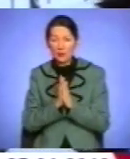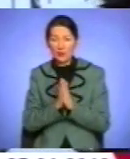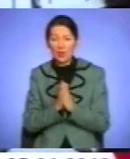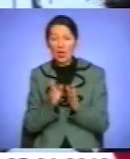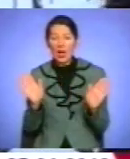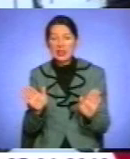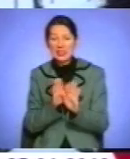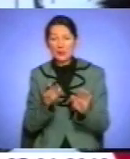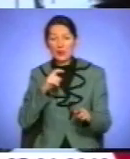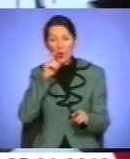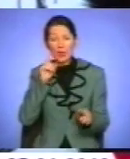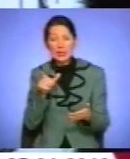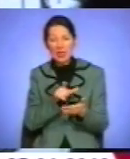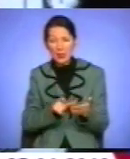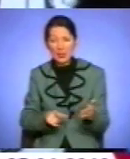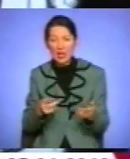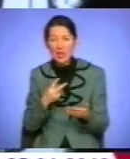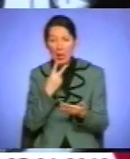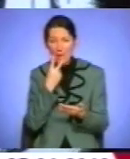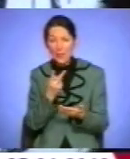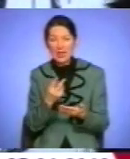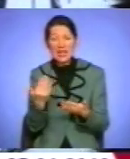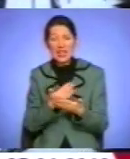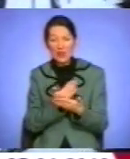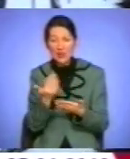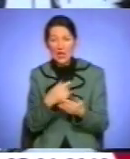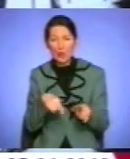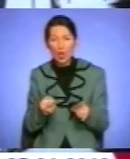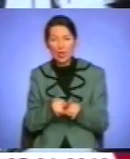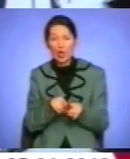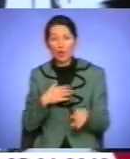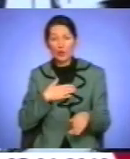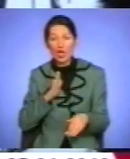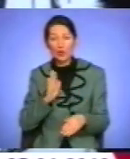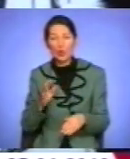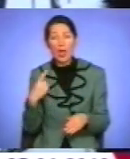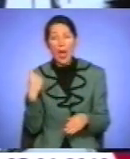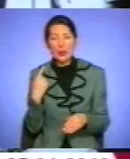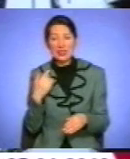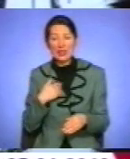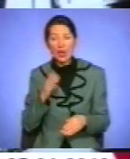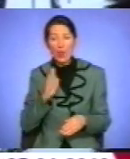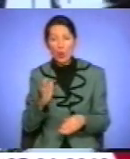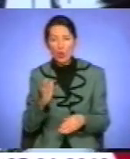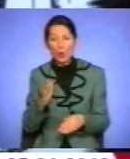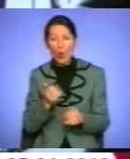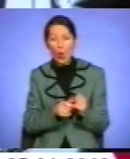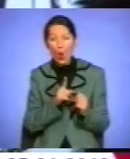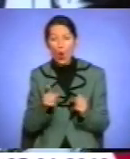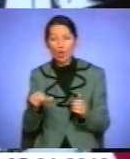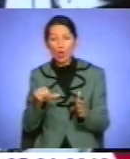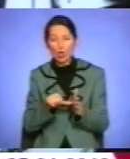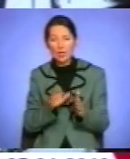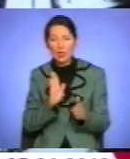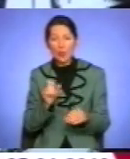співи українських пісень, перегляд фільму. Також у нас буде майстерня, у кожного учасника